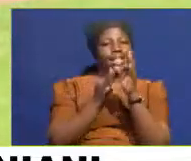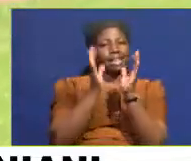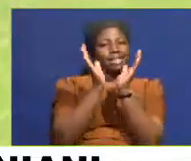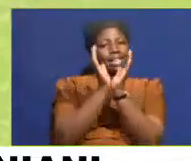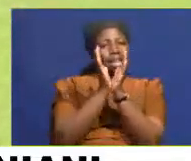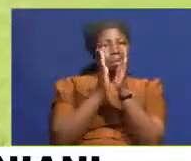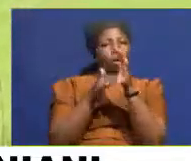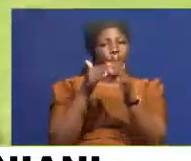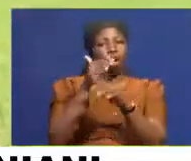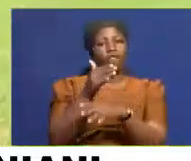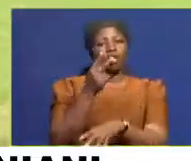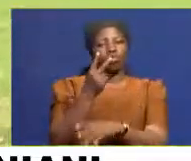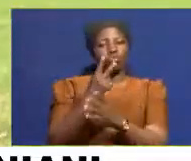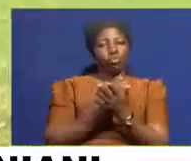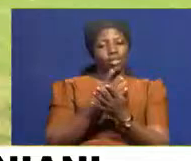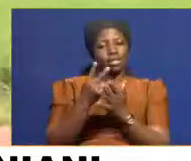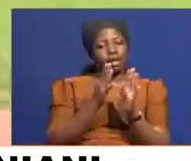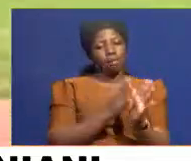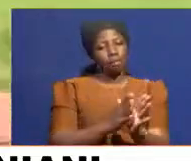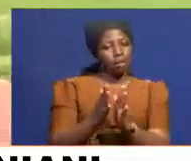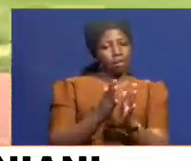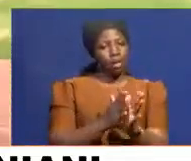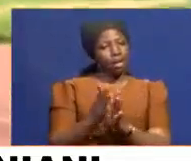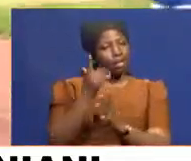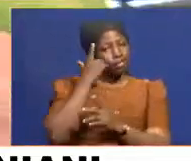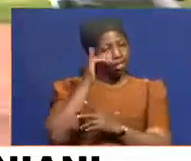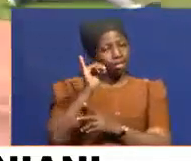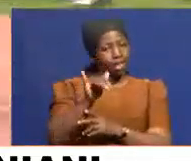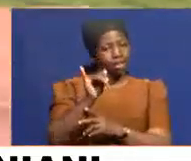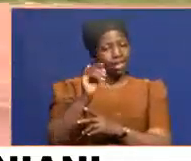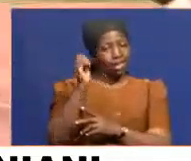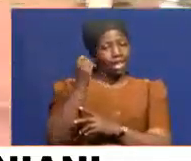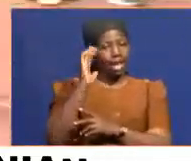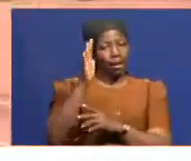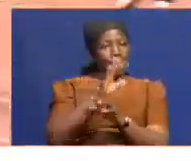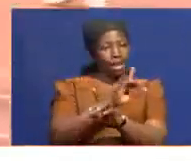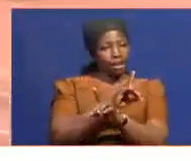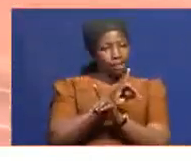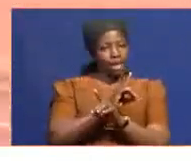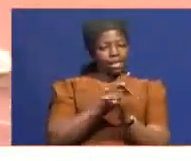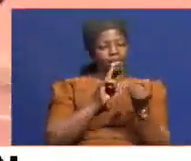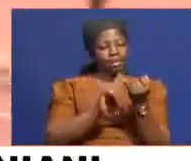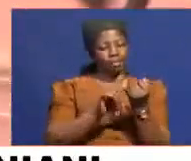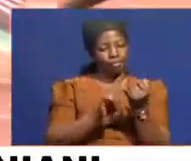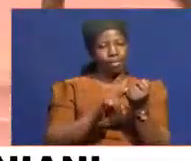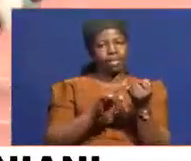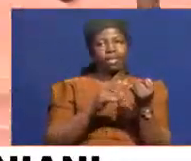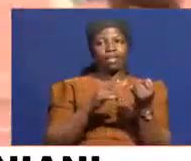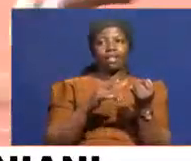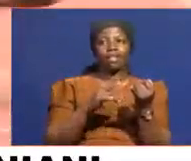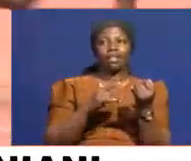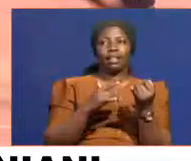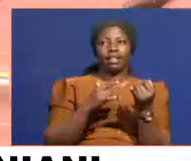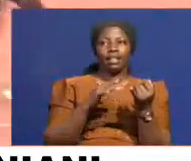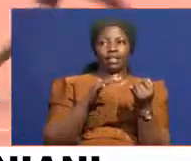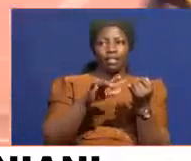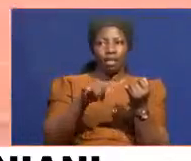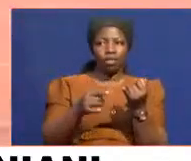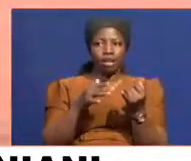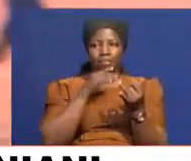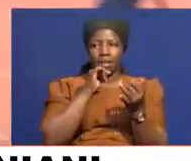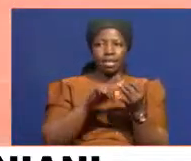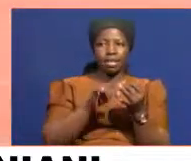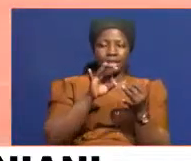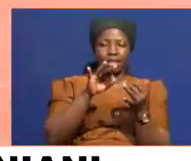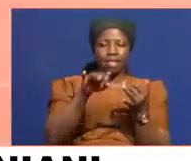mbili ikijiandaa kwa mashindano hayo. Kenya itatetea mataji matatu: mbio za mita 1500 wanaume, mita 3000 na